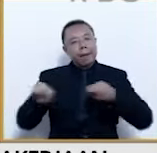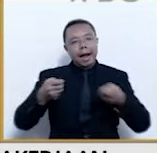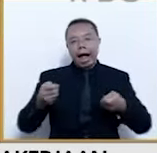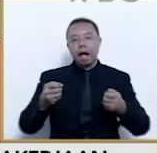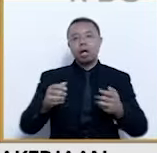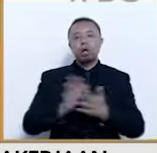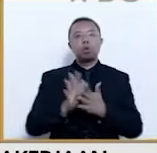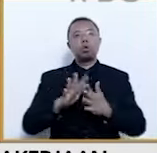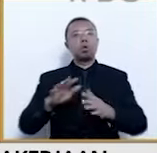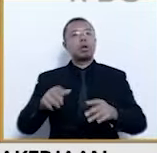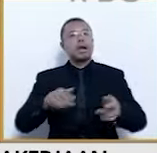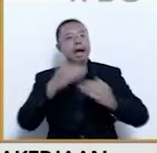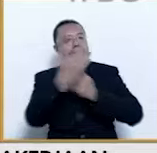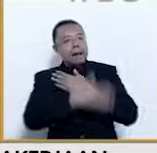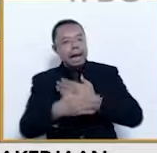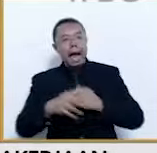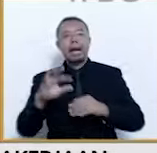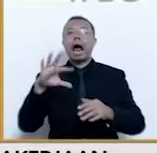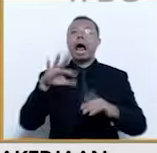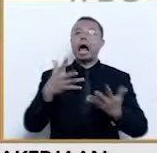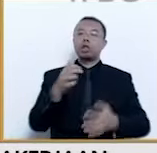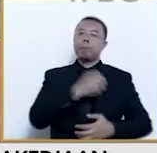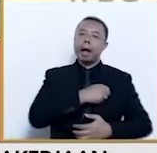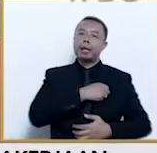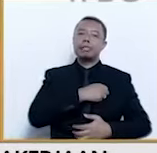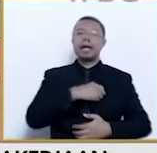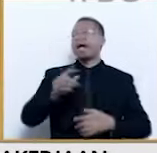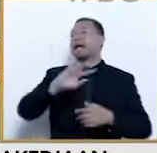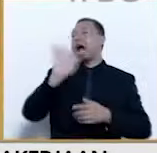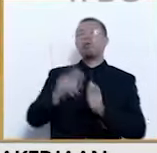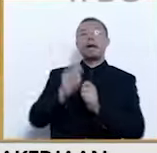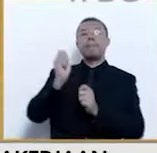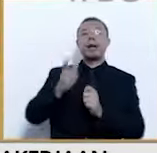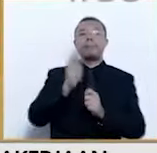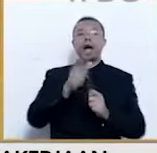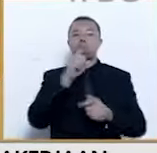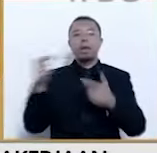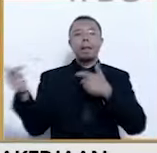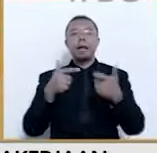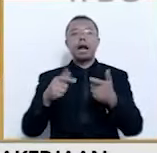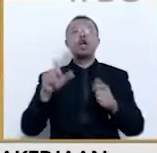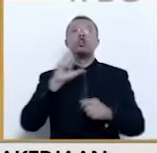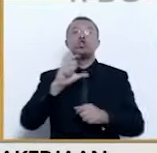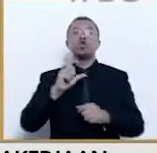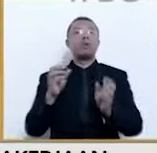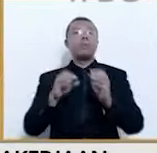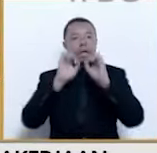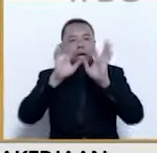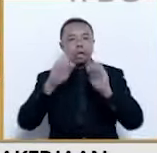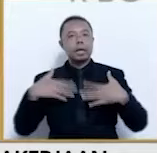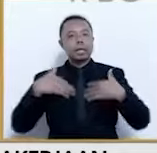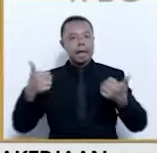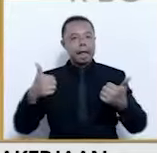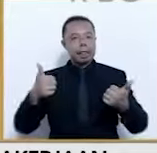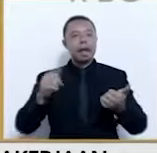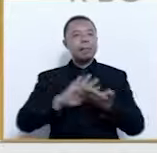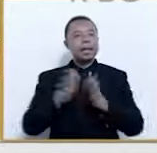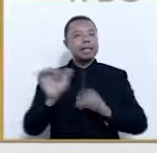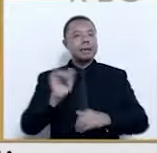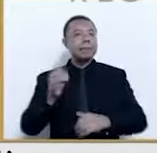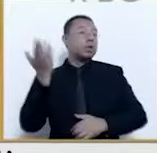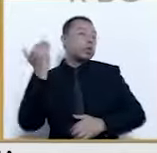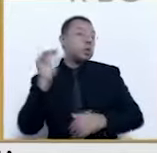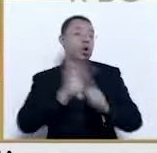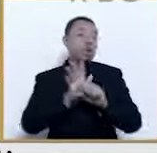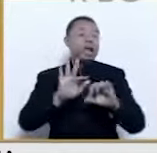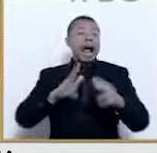kedaalatan Sut bangsa tanpa perlu biaya mahal untuk perang cukup dengan isu kesehatan seperti pandemi